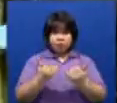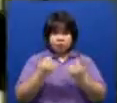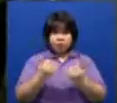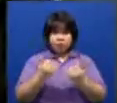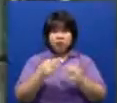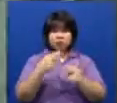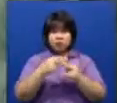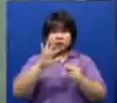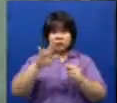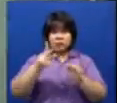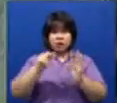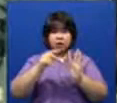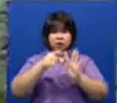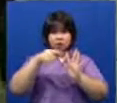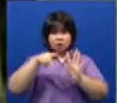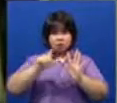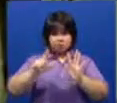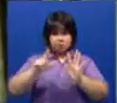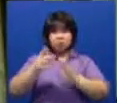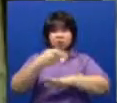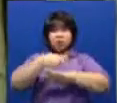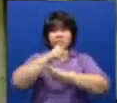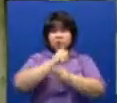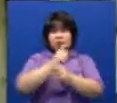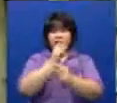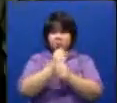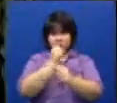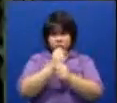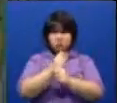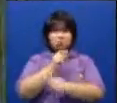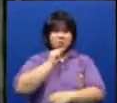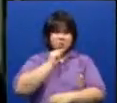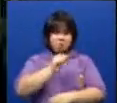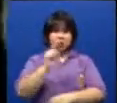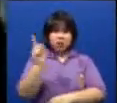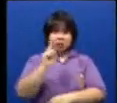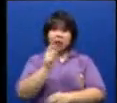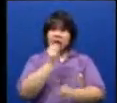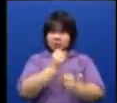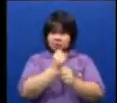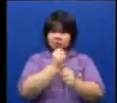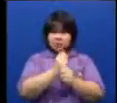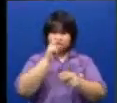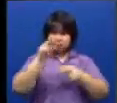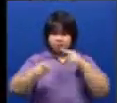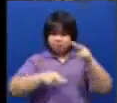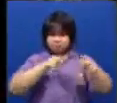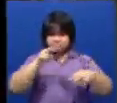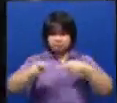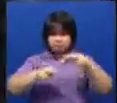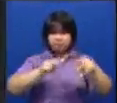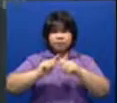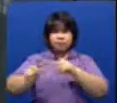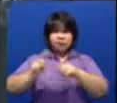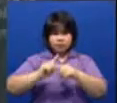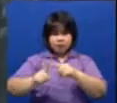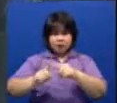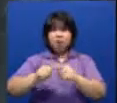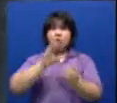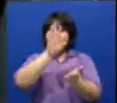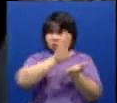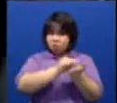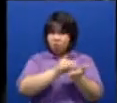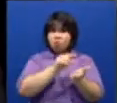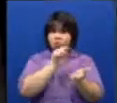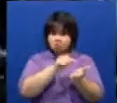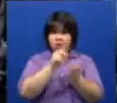ชนะพลแก้ววาตะประธานการประชุมได้ย้ำหน่วยกำกับดูแลการปฏิบัติการทางยุทธวิธีว่าควรมีข้อมูลด้าน